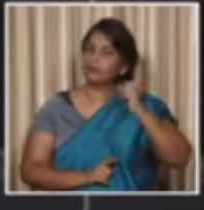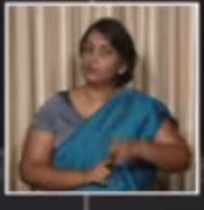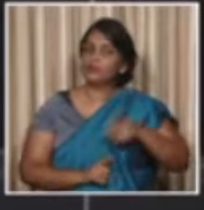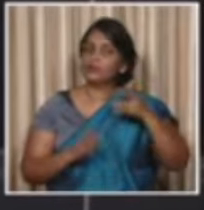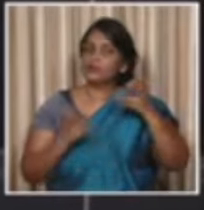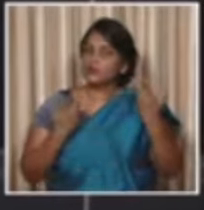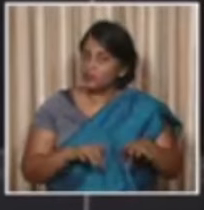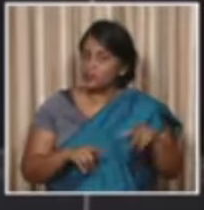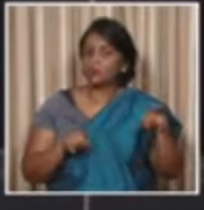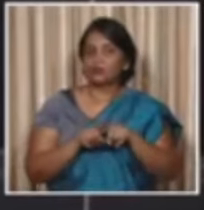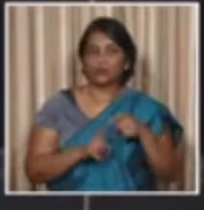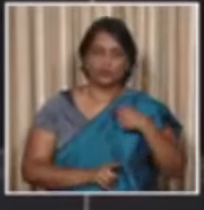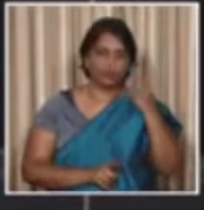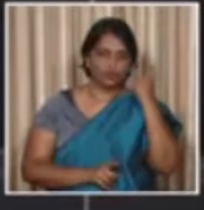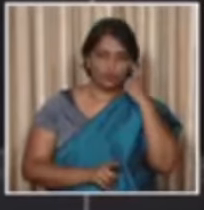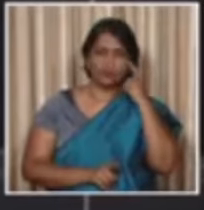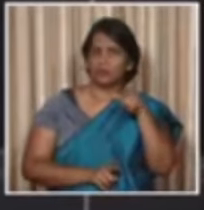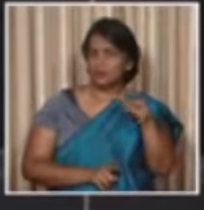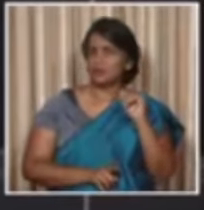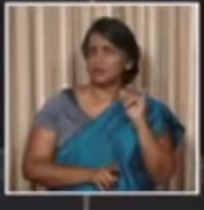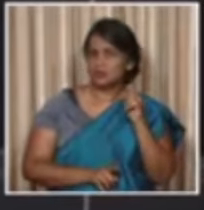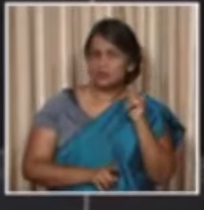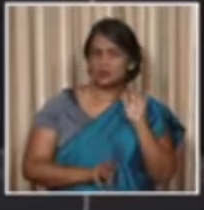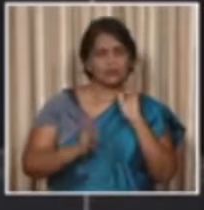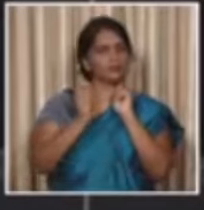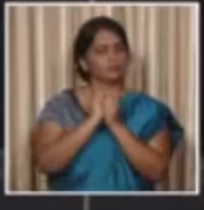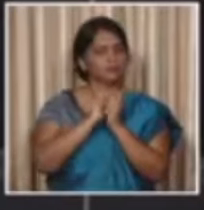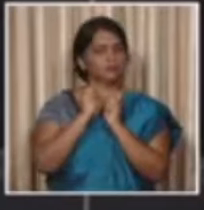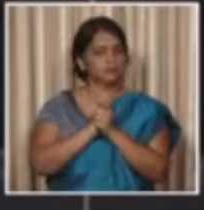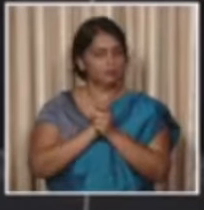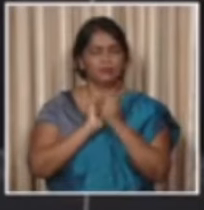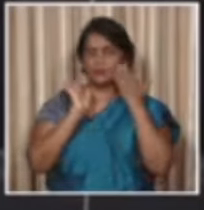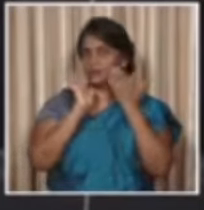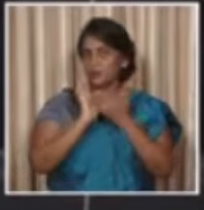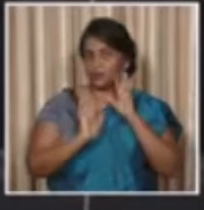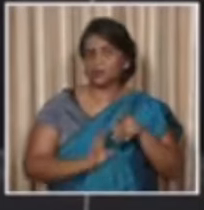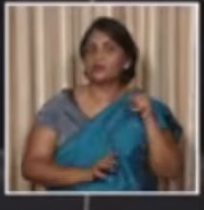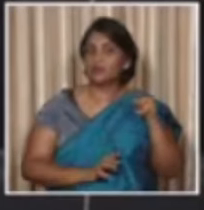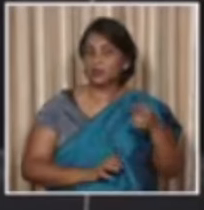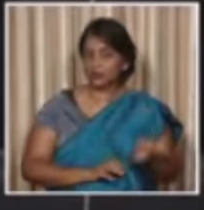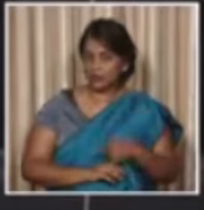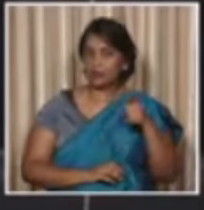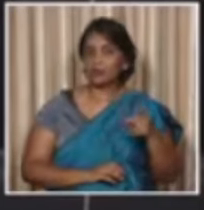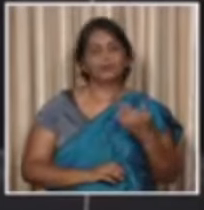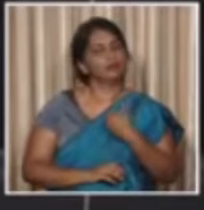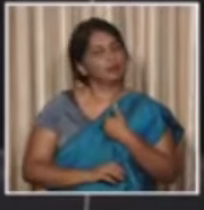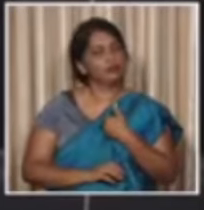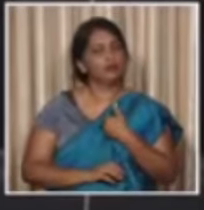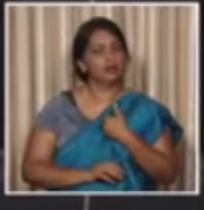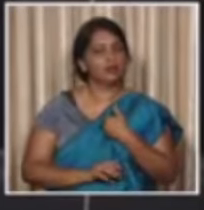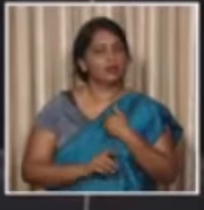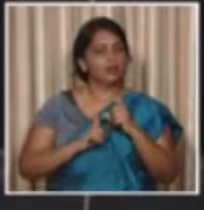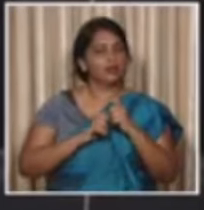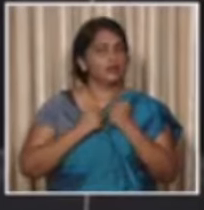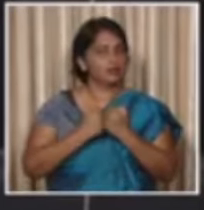හැටි අපි දන්න. ඒ යම් සංශෝධනයන් ඉදිරියේ ගෙන බව එදින අපේ